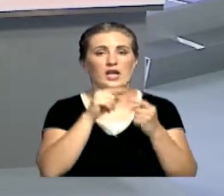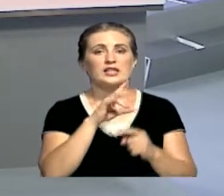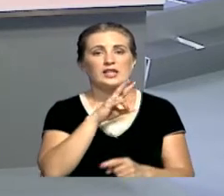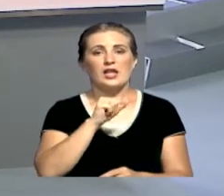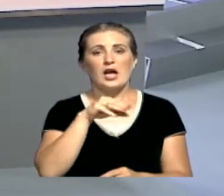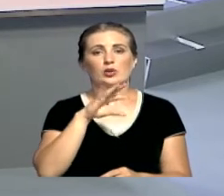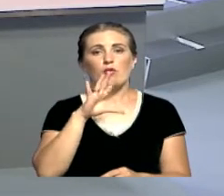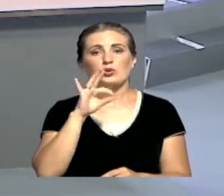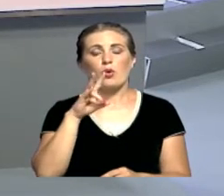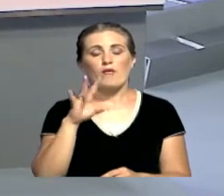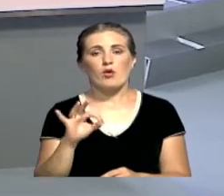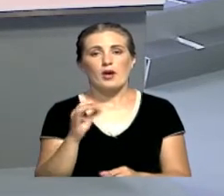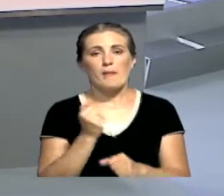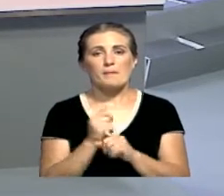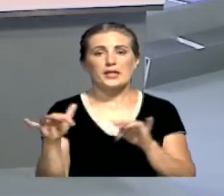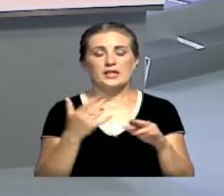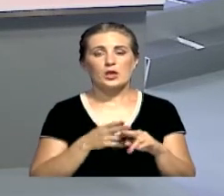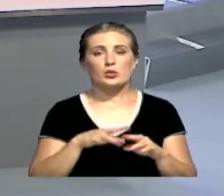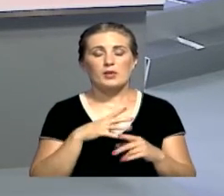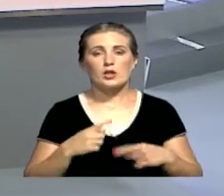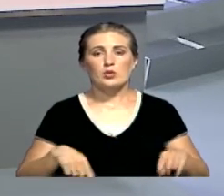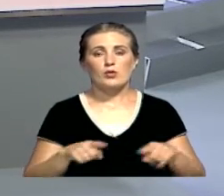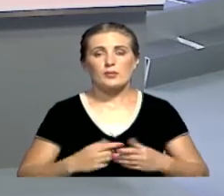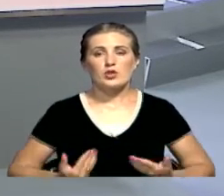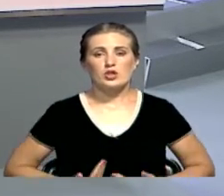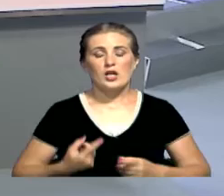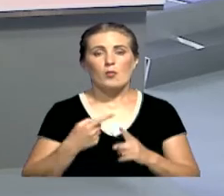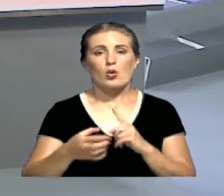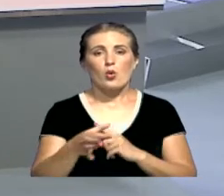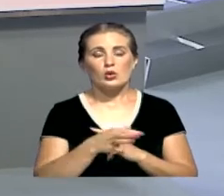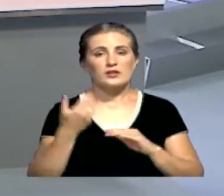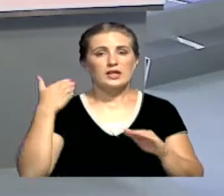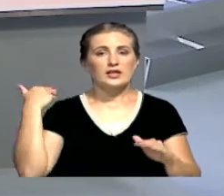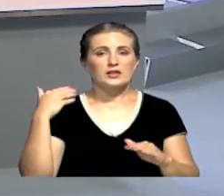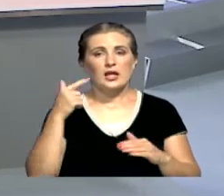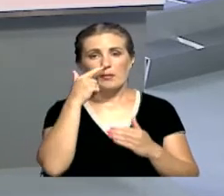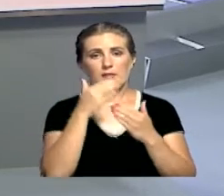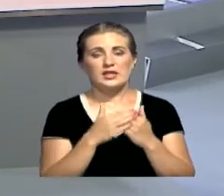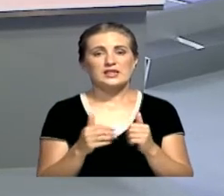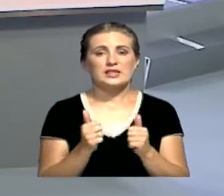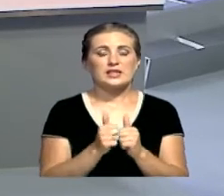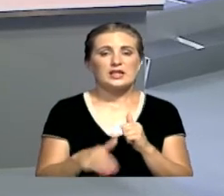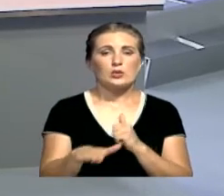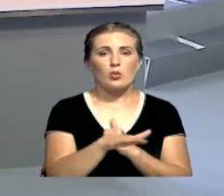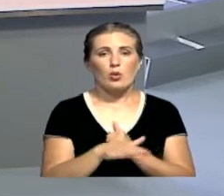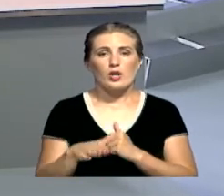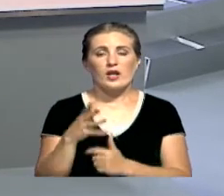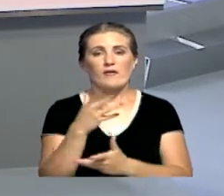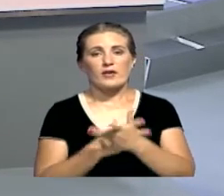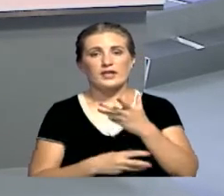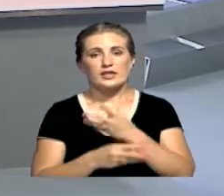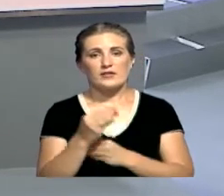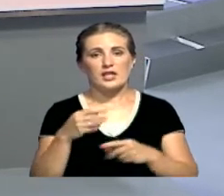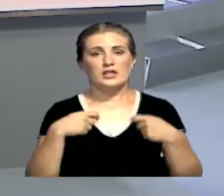пикета который был организован жителями полуострова тогда близ территории вот того самого феодосийского